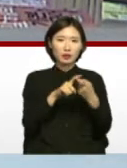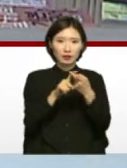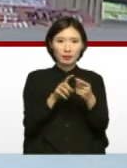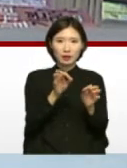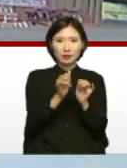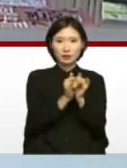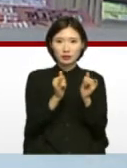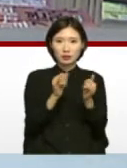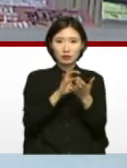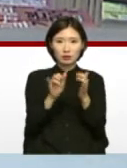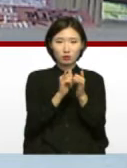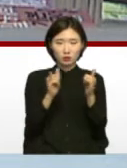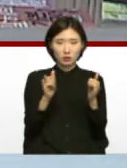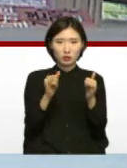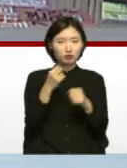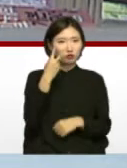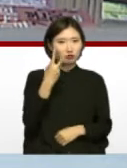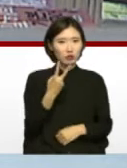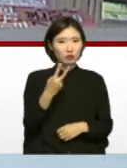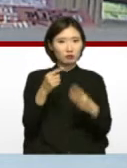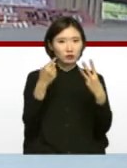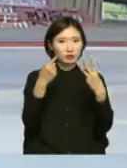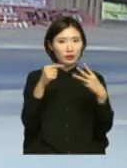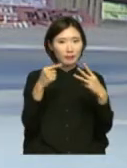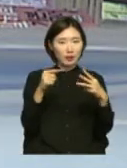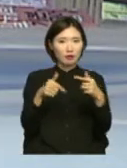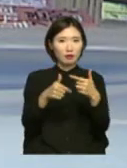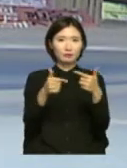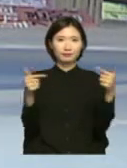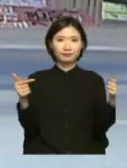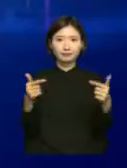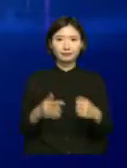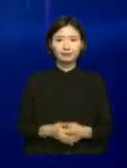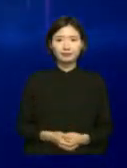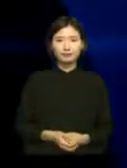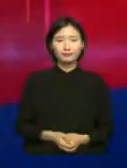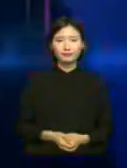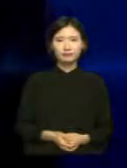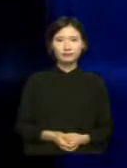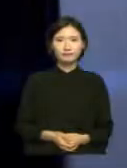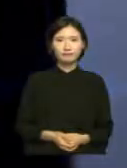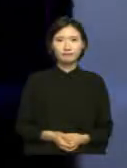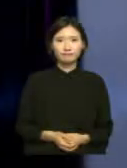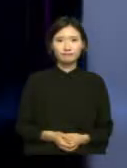수가 두 달 새 3배 가까이 늘었는데요. 박선화 기자의 보도입니다.